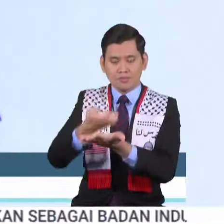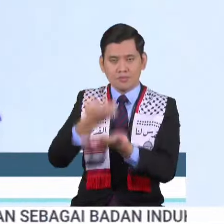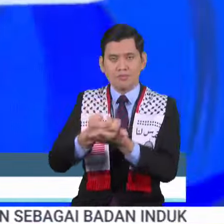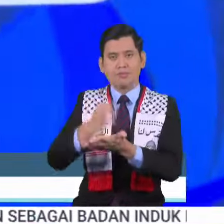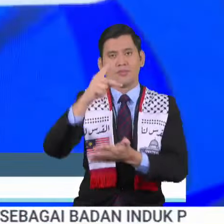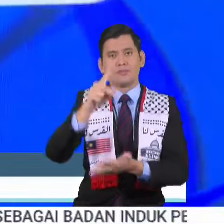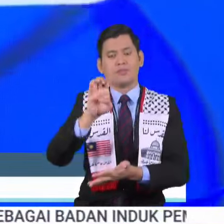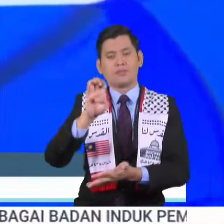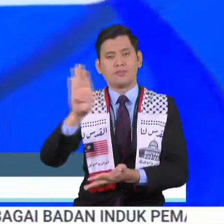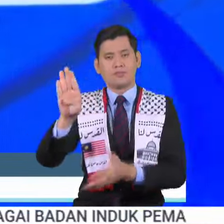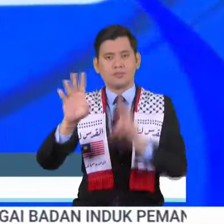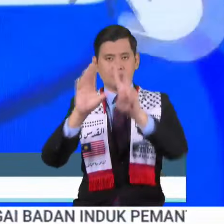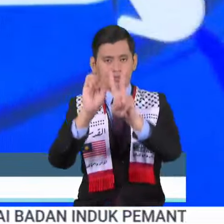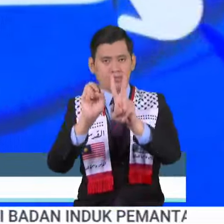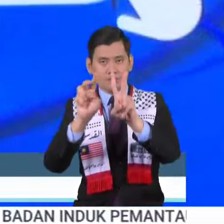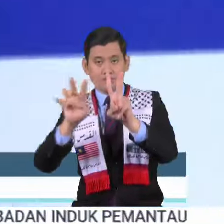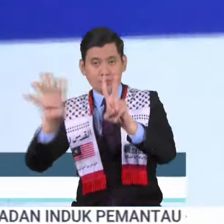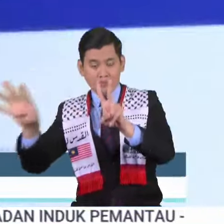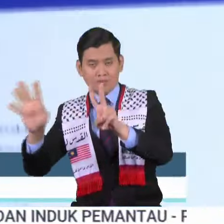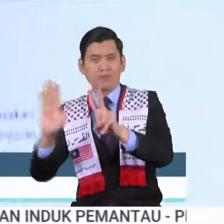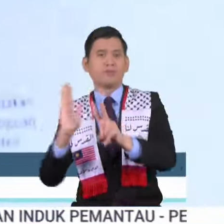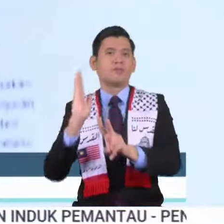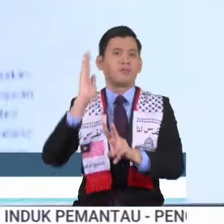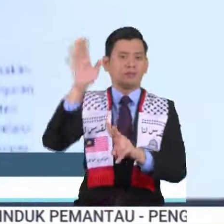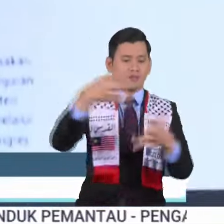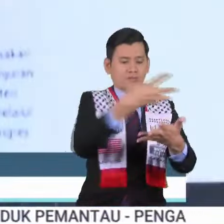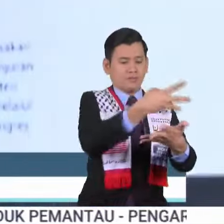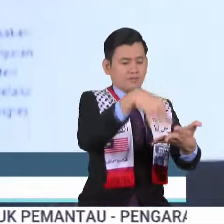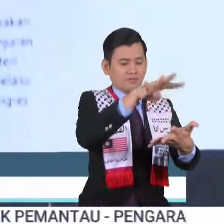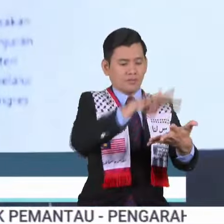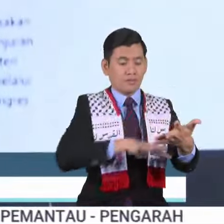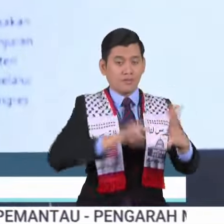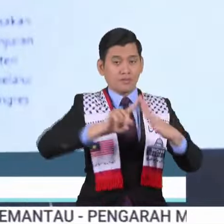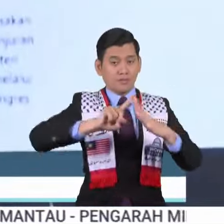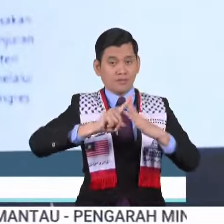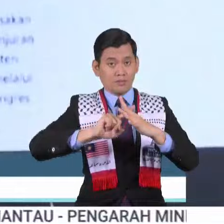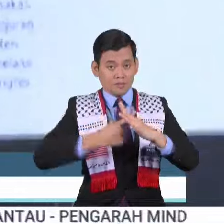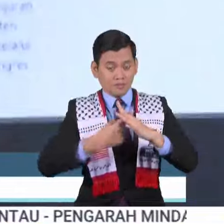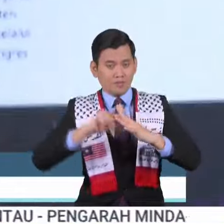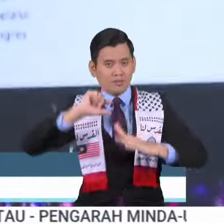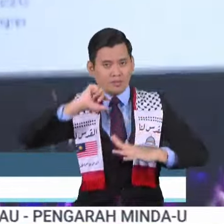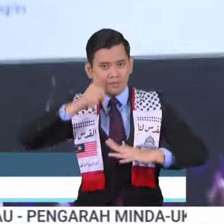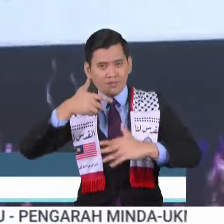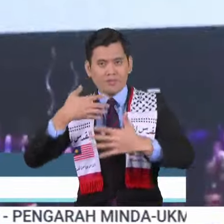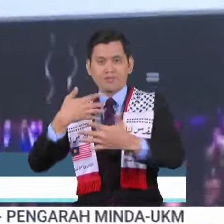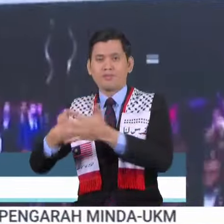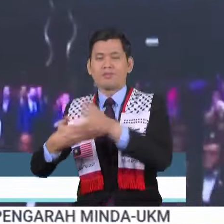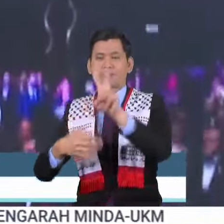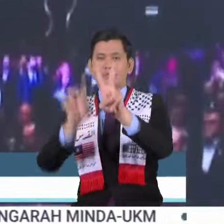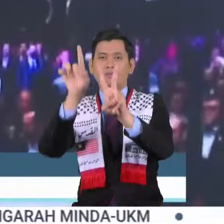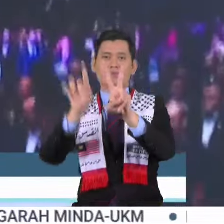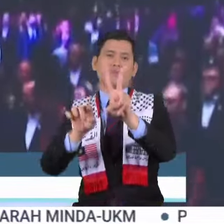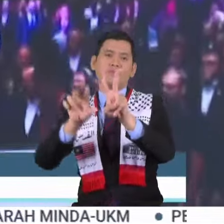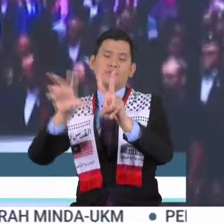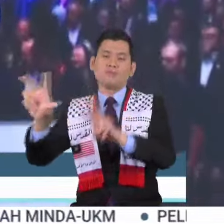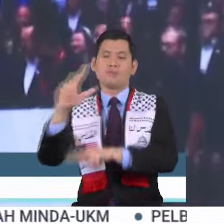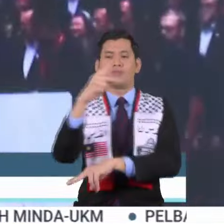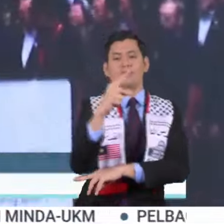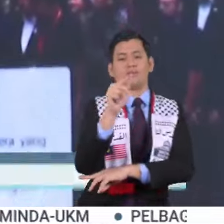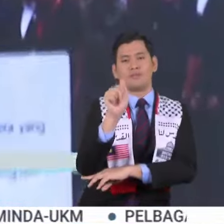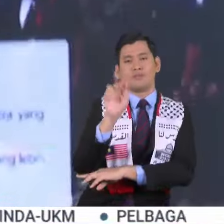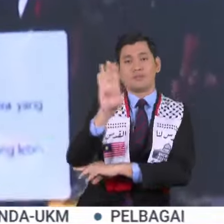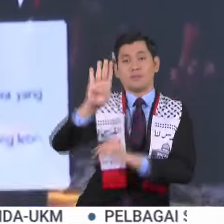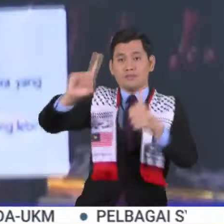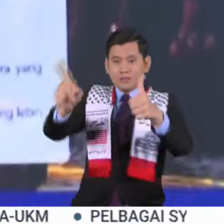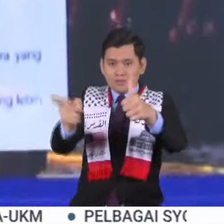keb 2024 yang dijadual berlangsung esok hingga 2 Mac ini sejak keb yang pertama